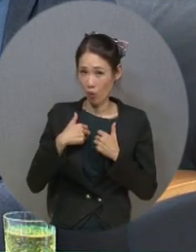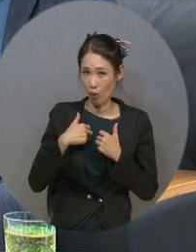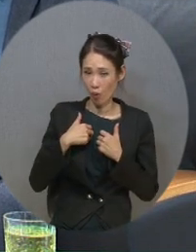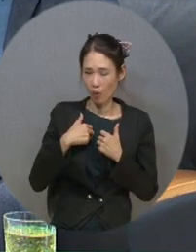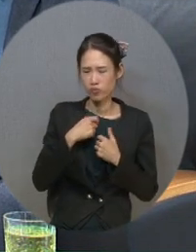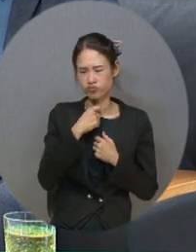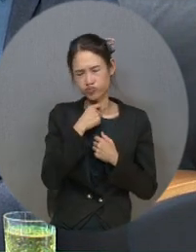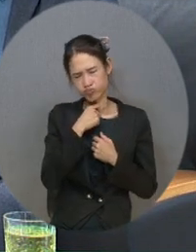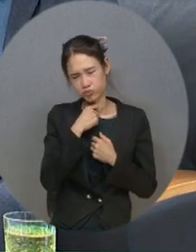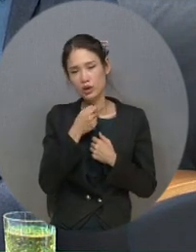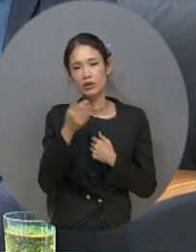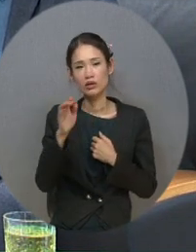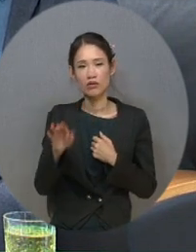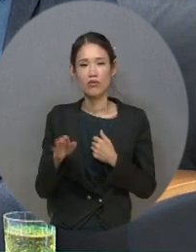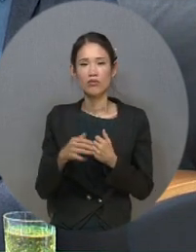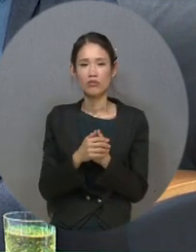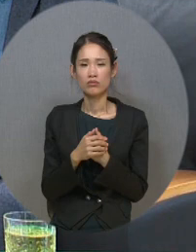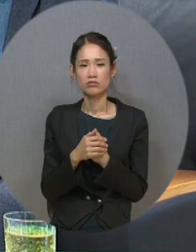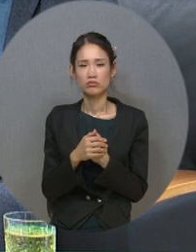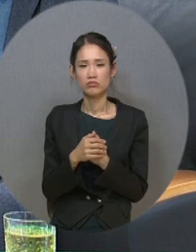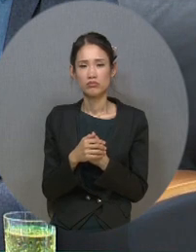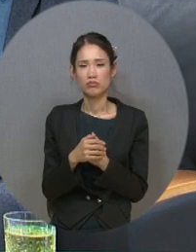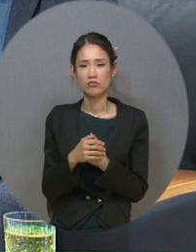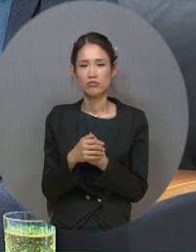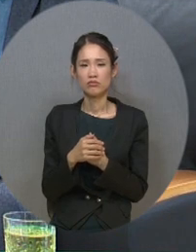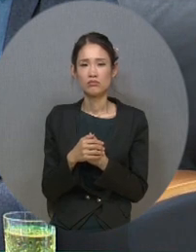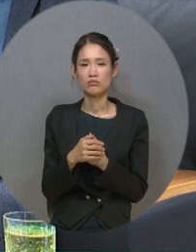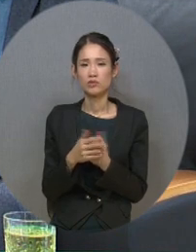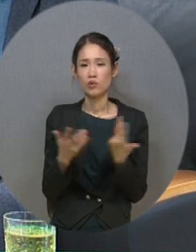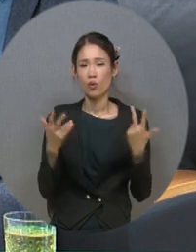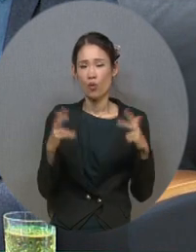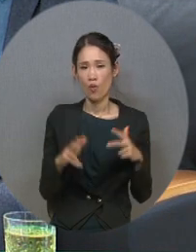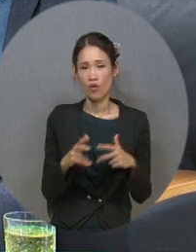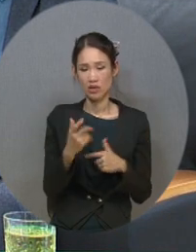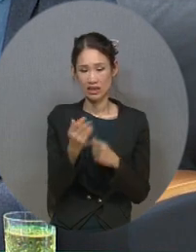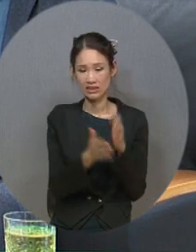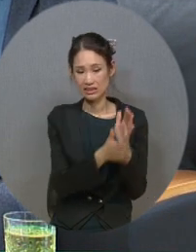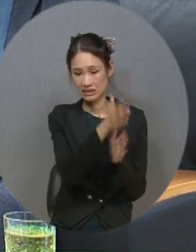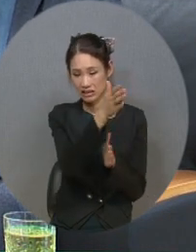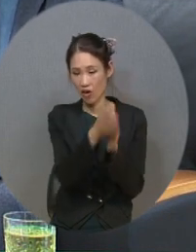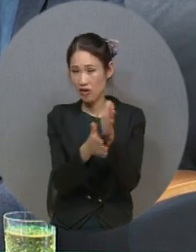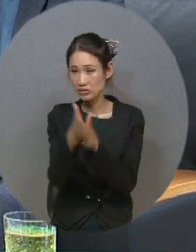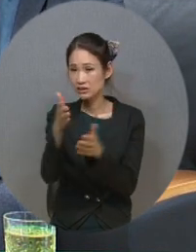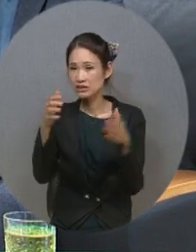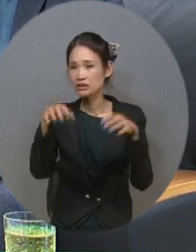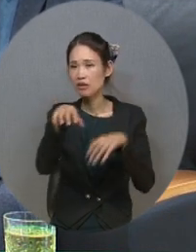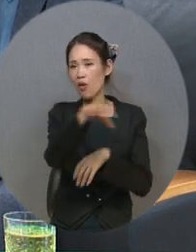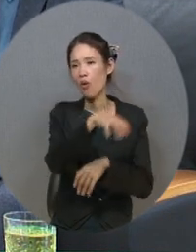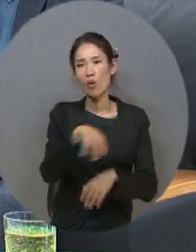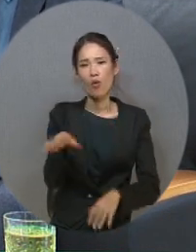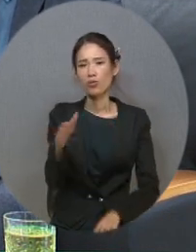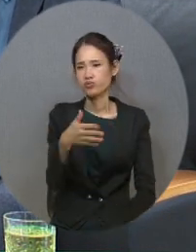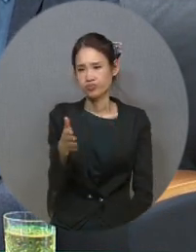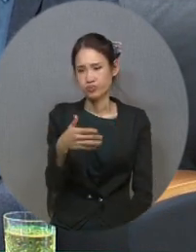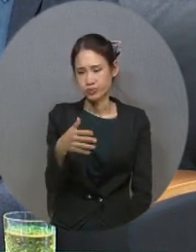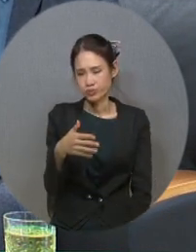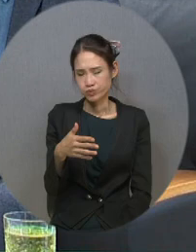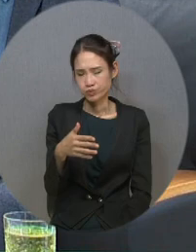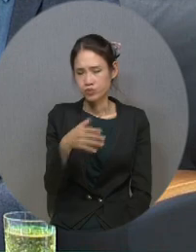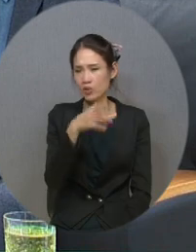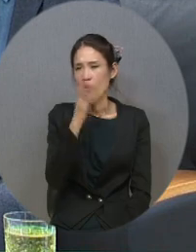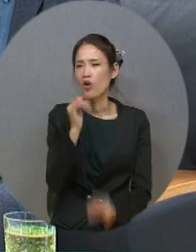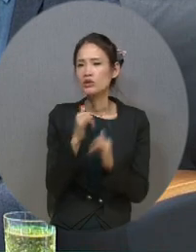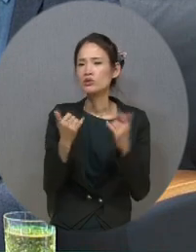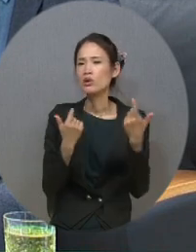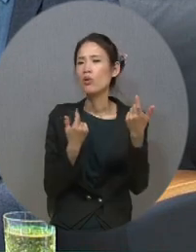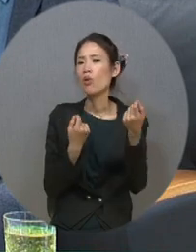되는데 이 공원에도 그런 시설이 없고. 또 어르신들도 마찬가지입니다.